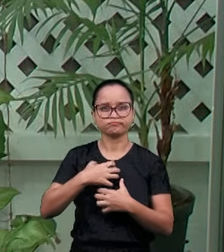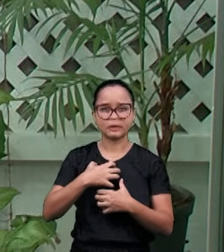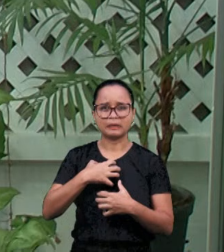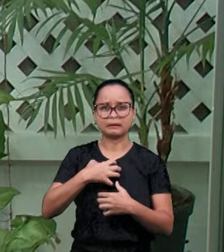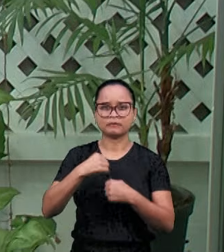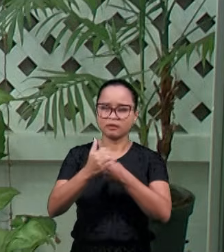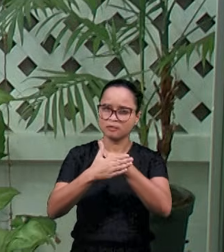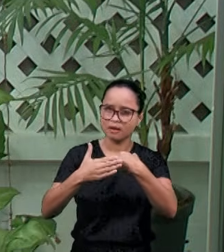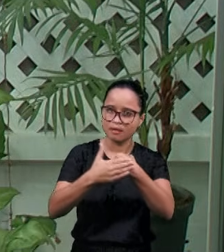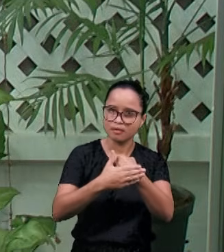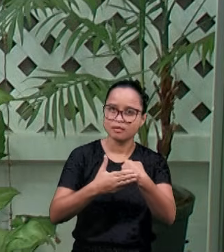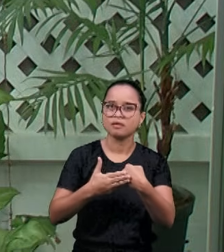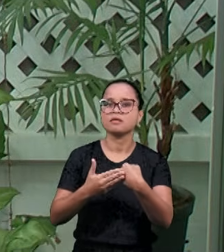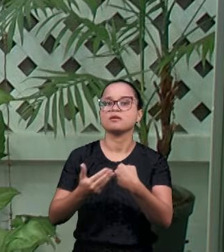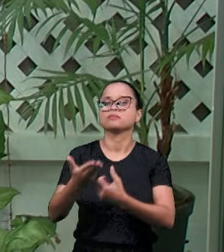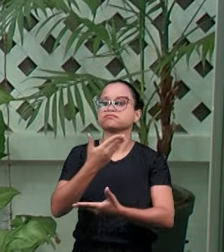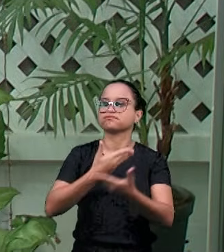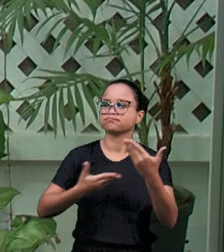ça,